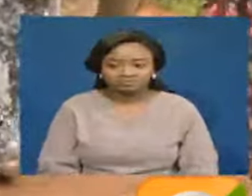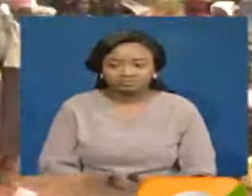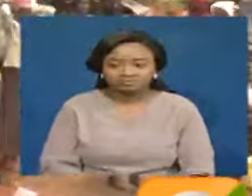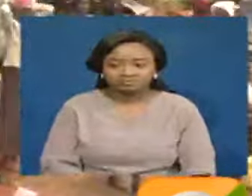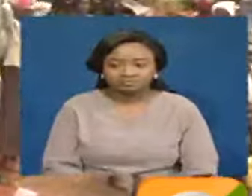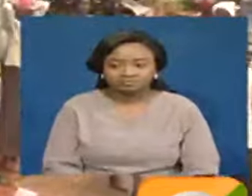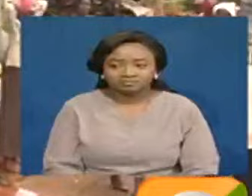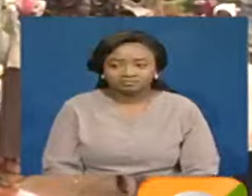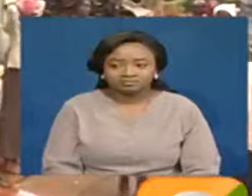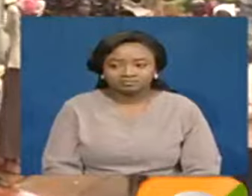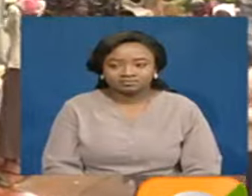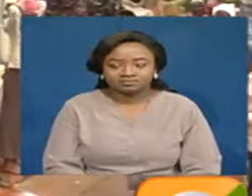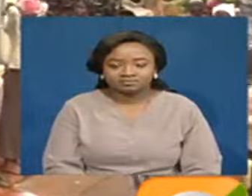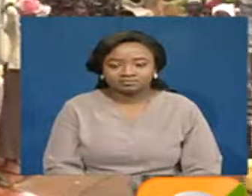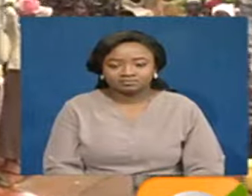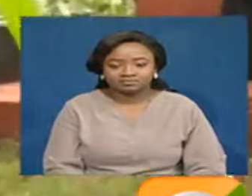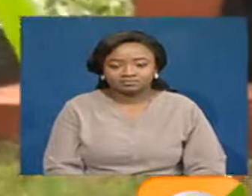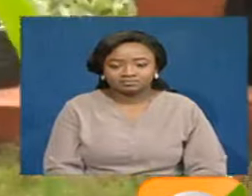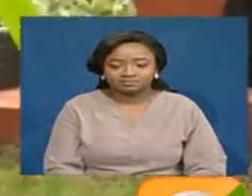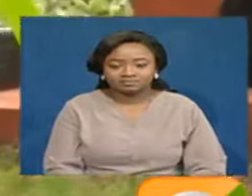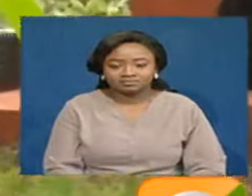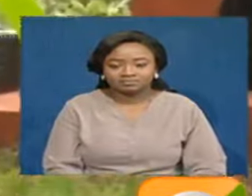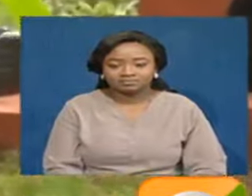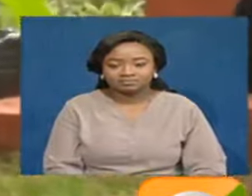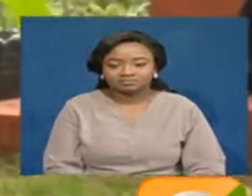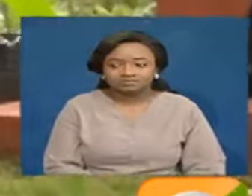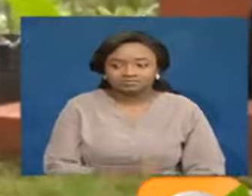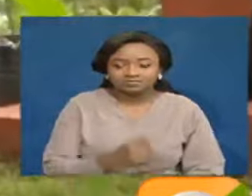Hapa ndipo walipotokea Hulda Moraa.